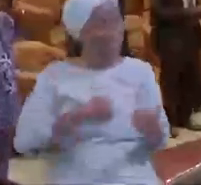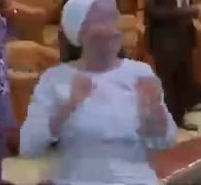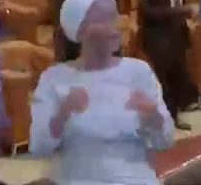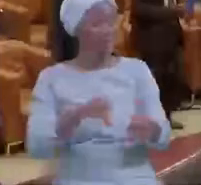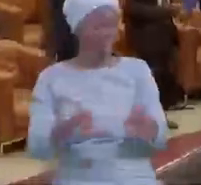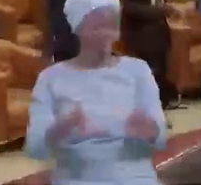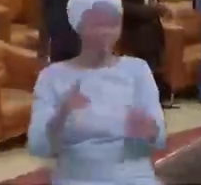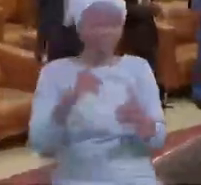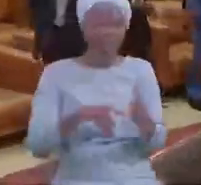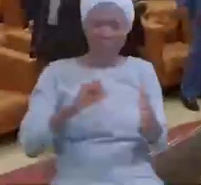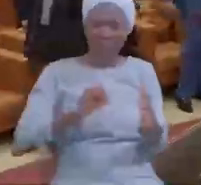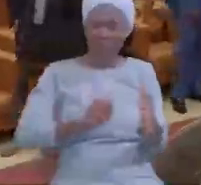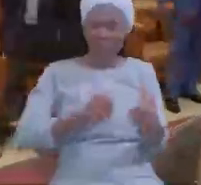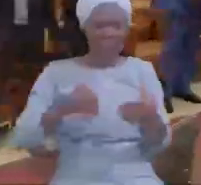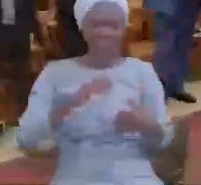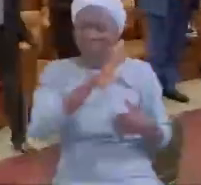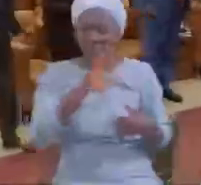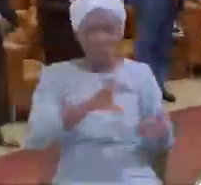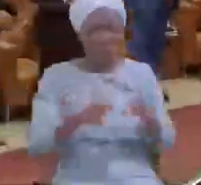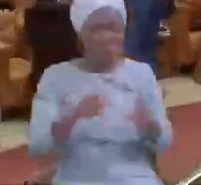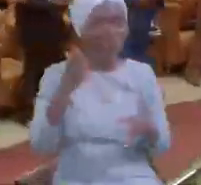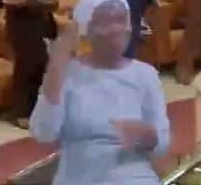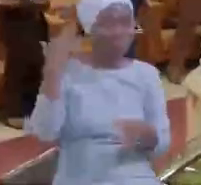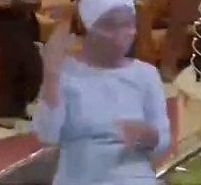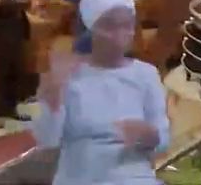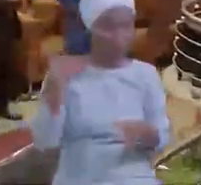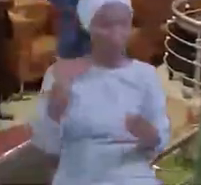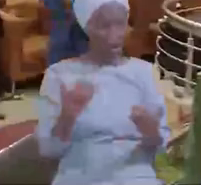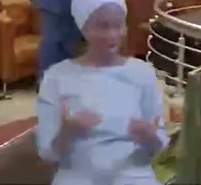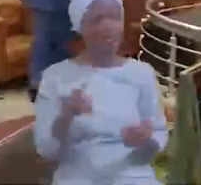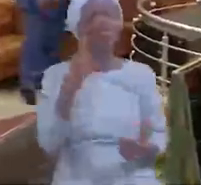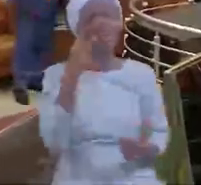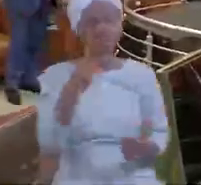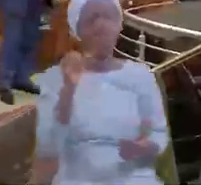afin que je fasse ce que je n'avais jamais fait. Vous voyez bien.